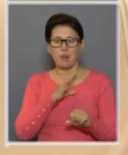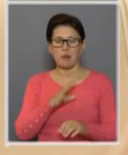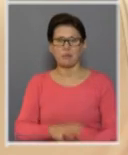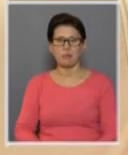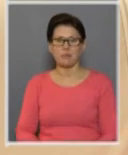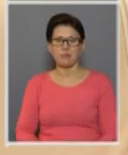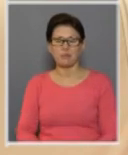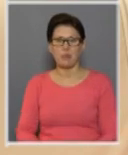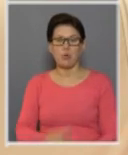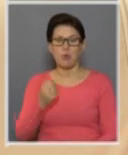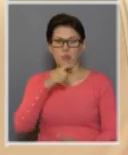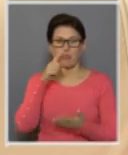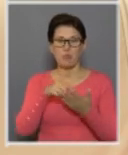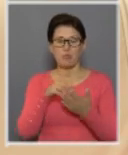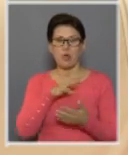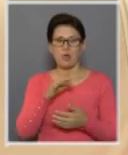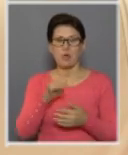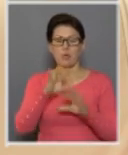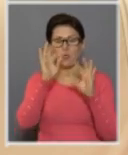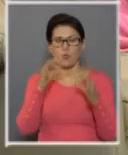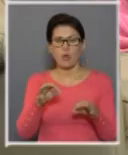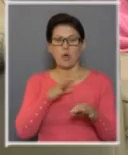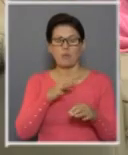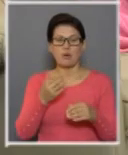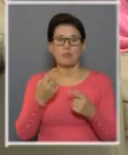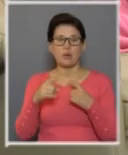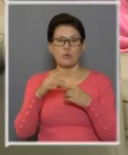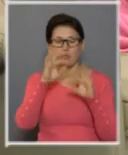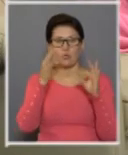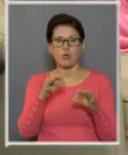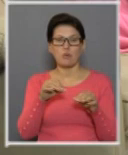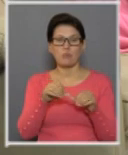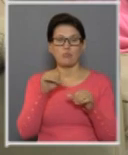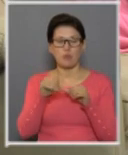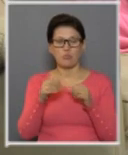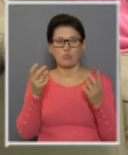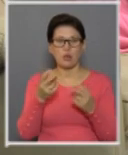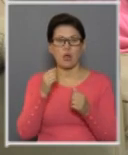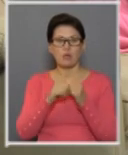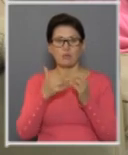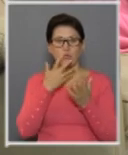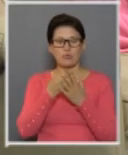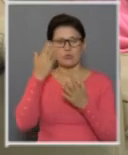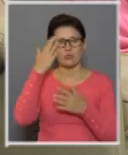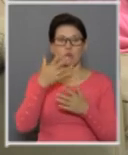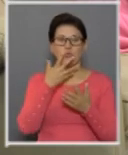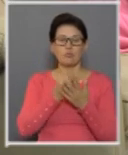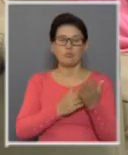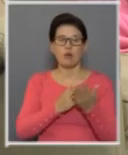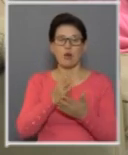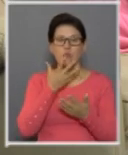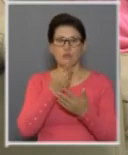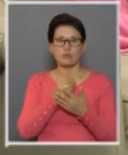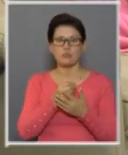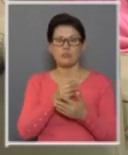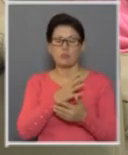Үміт, енді тағы да сұрақ қояйын саған. Жалпы өнерге келгеннен кейін басқа өнер иелерінен ерекшелену керек. Солай ғой, әркімнің өзіндік стилі бар, өзіндік бағыты бар, өзіндік